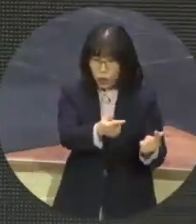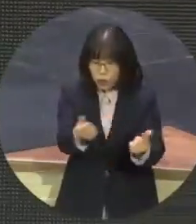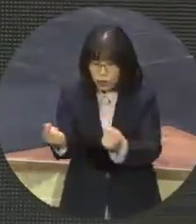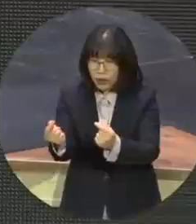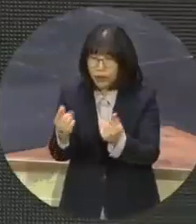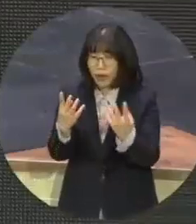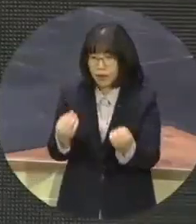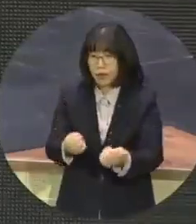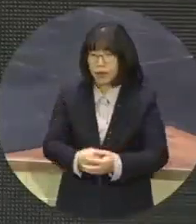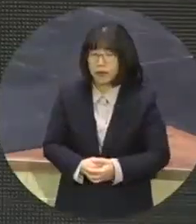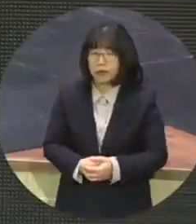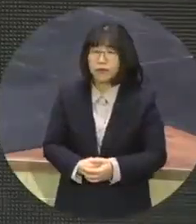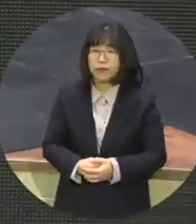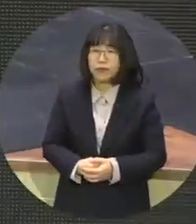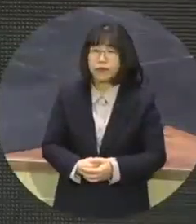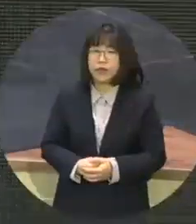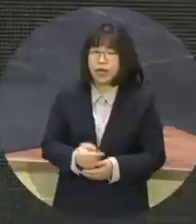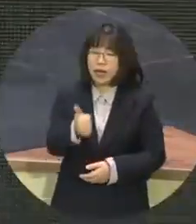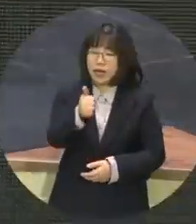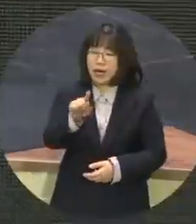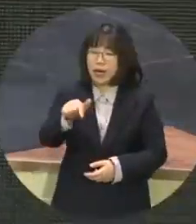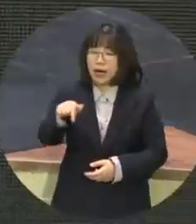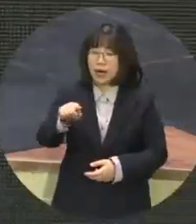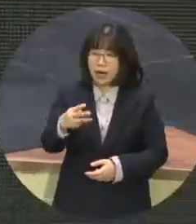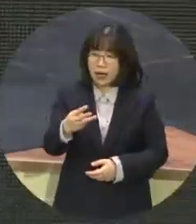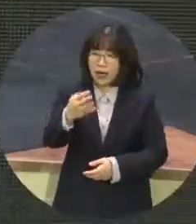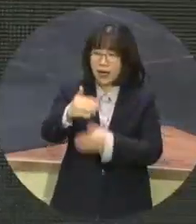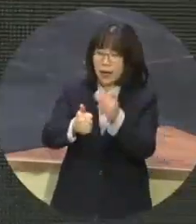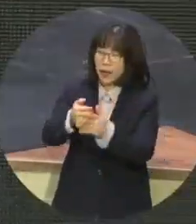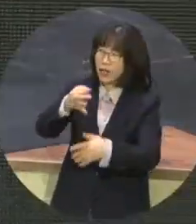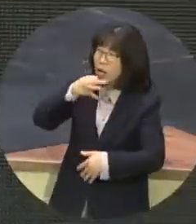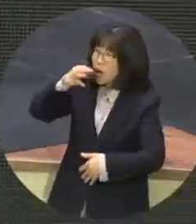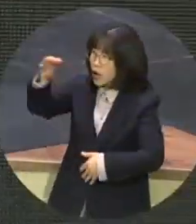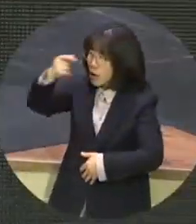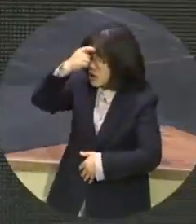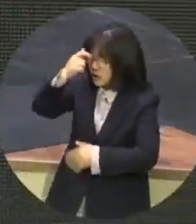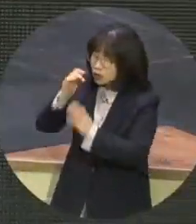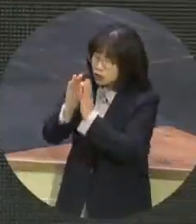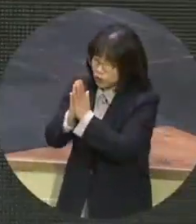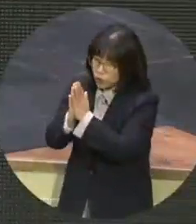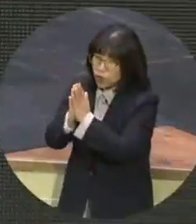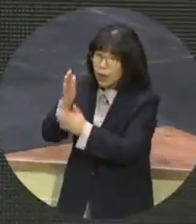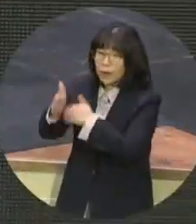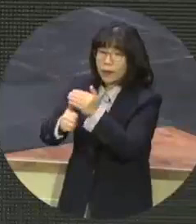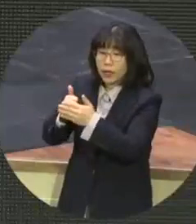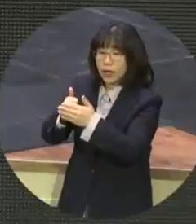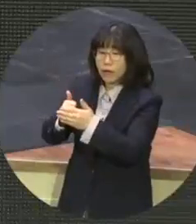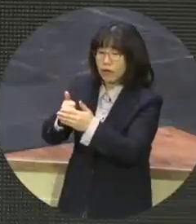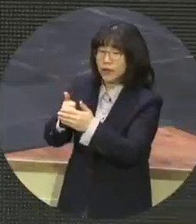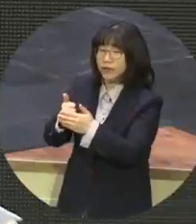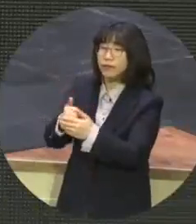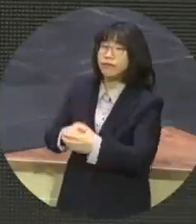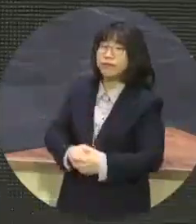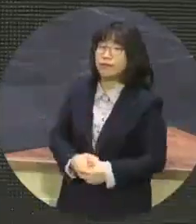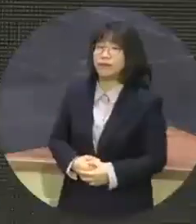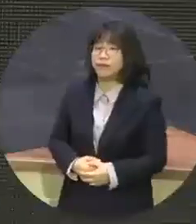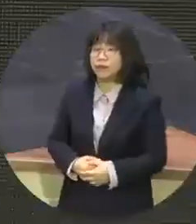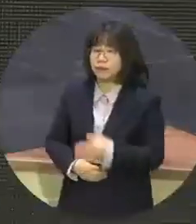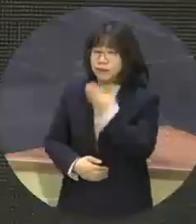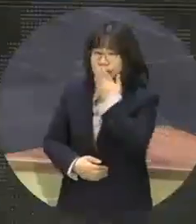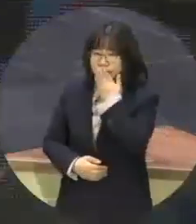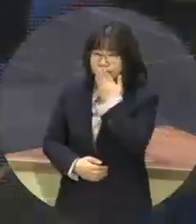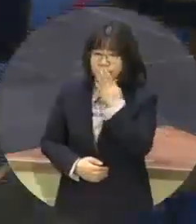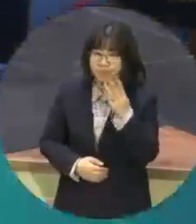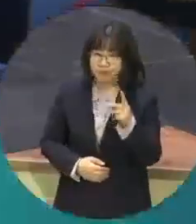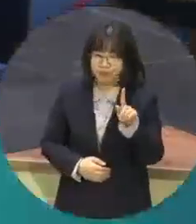뜻이. 자, 하갈은요, 이런 하나님을 향해서 이렇게 고백합니다. 뭐라고 고백하느냐?